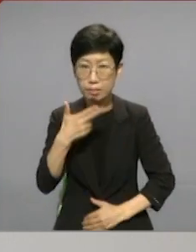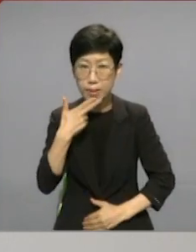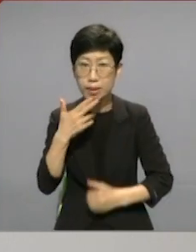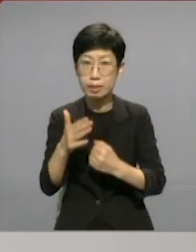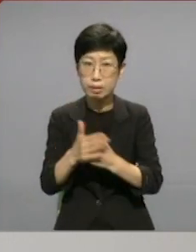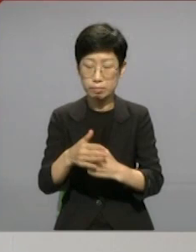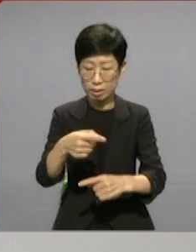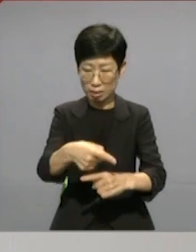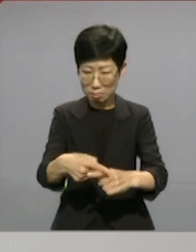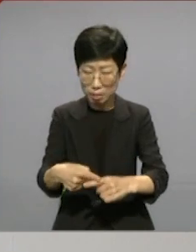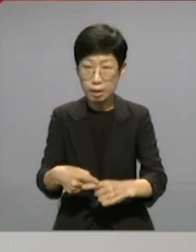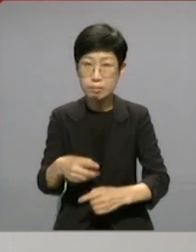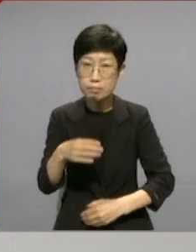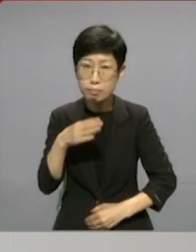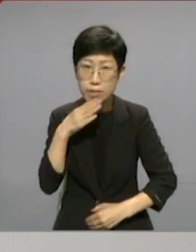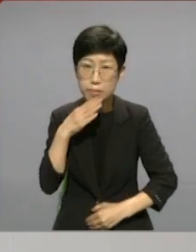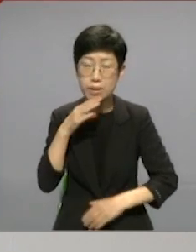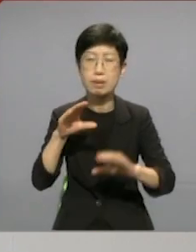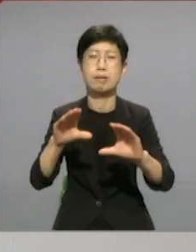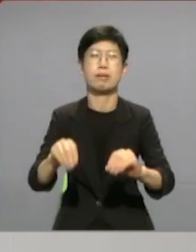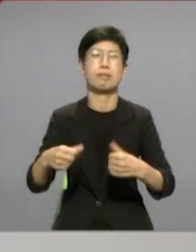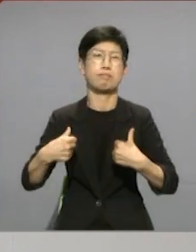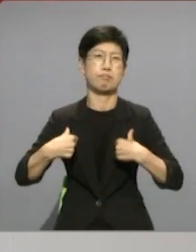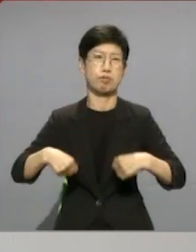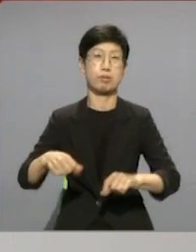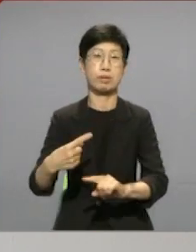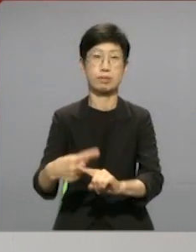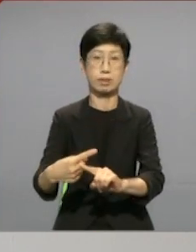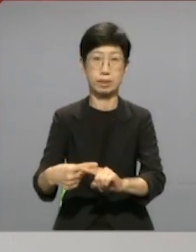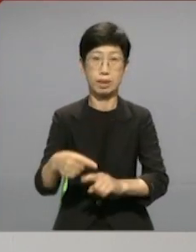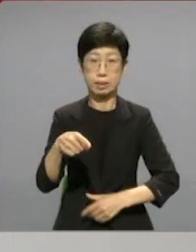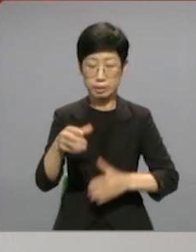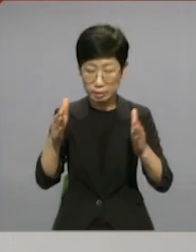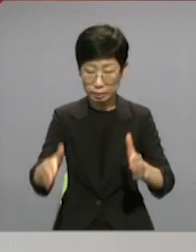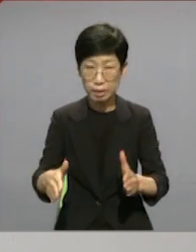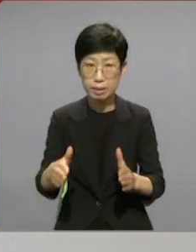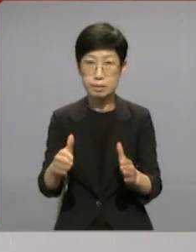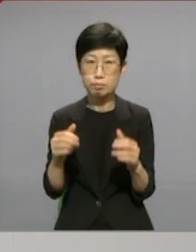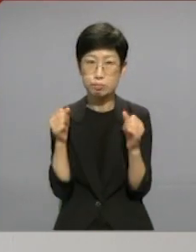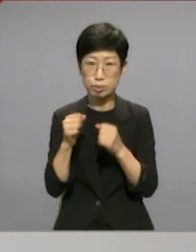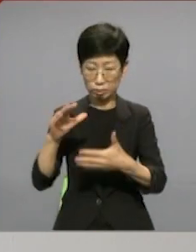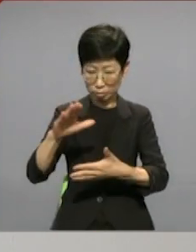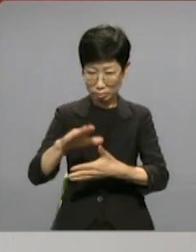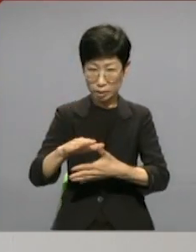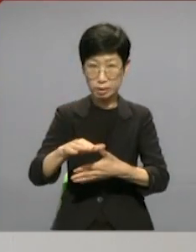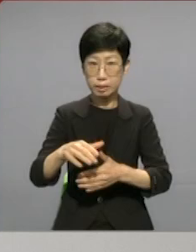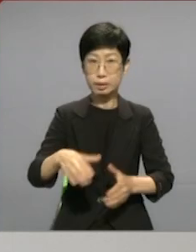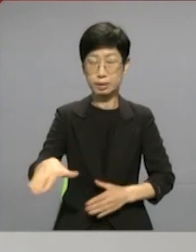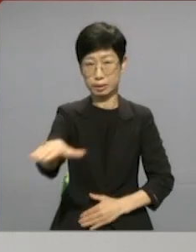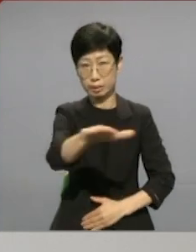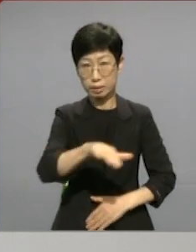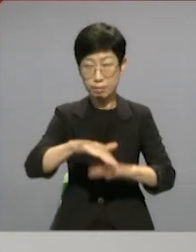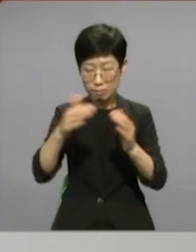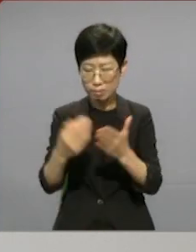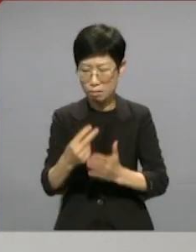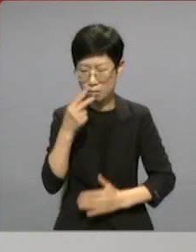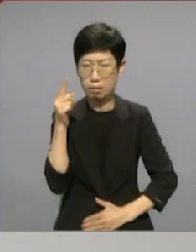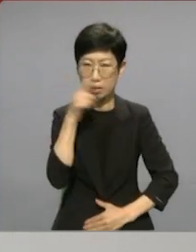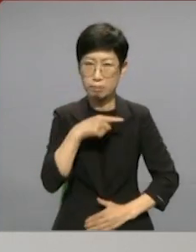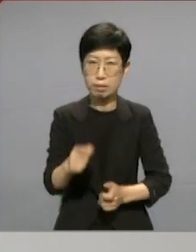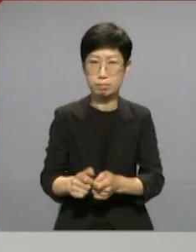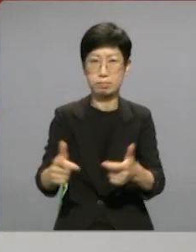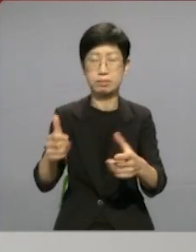가운데 절반은 사실상 진화를 포기했는데요. 그 사이 북미 지역의 대기질은 악화일로를 걷고 있습니다.